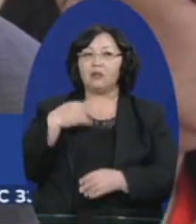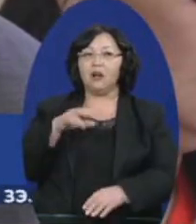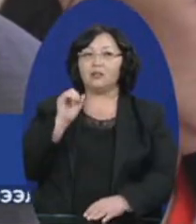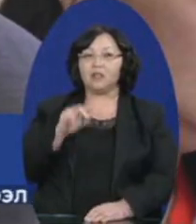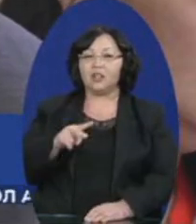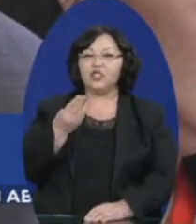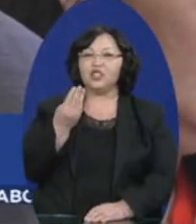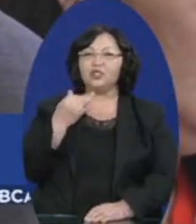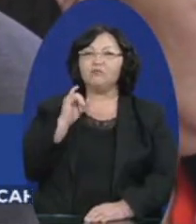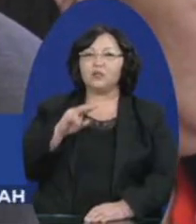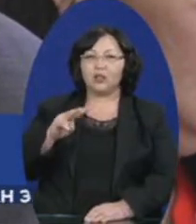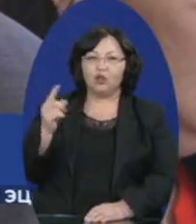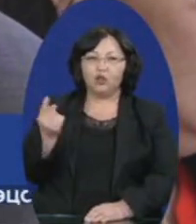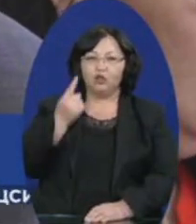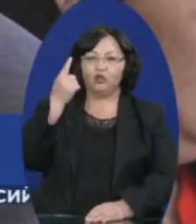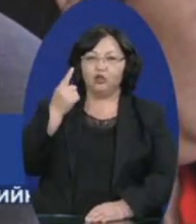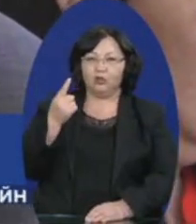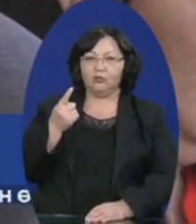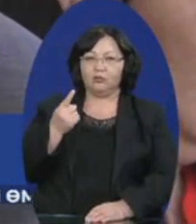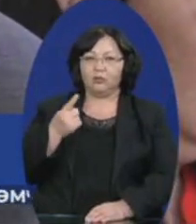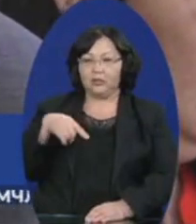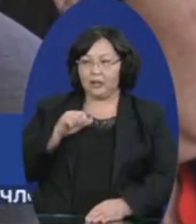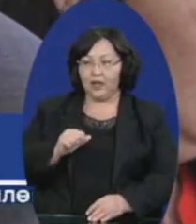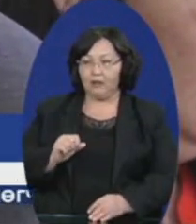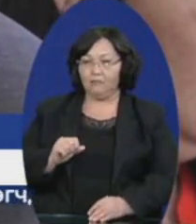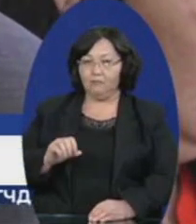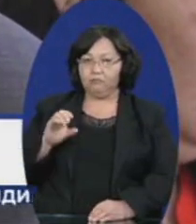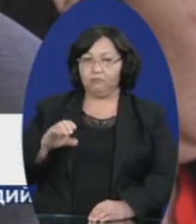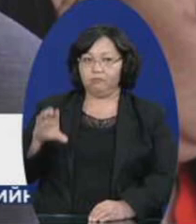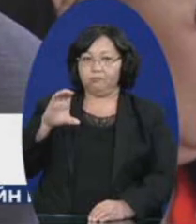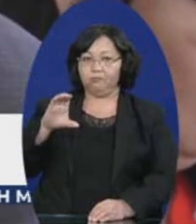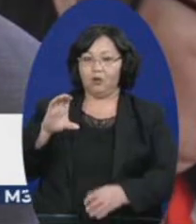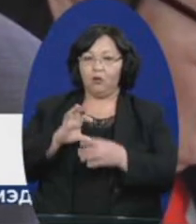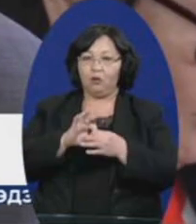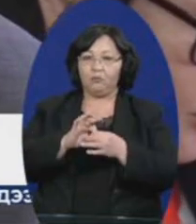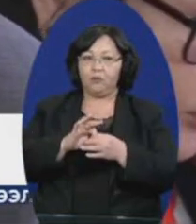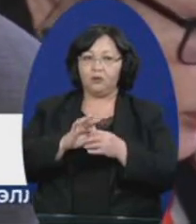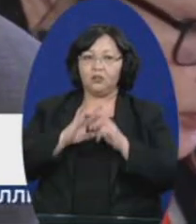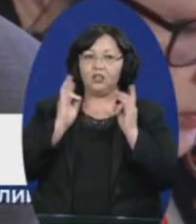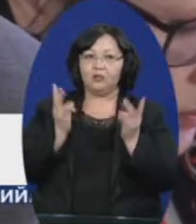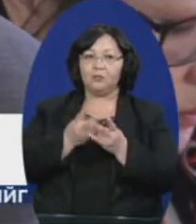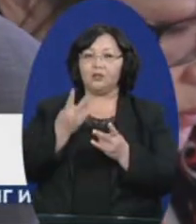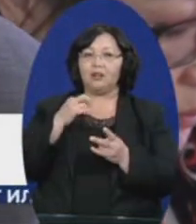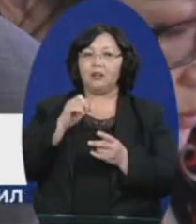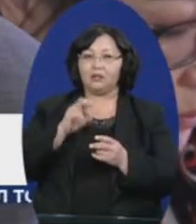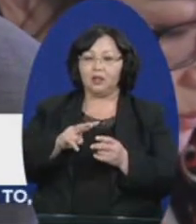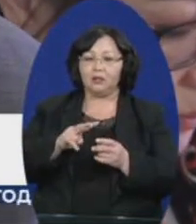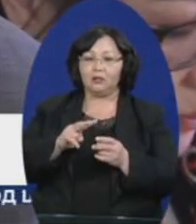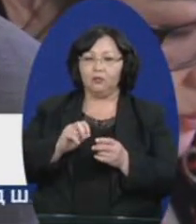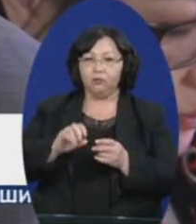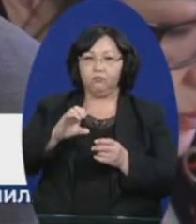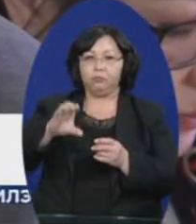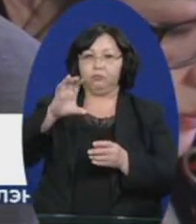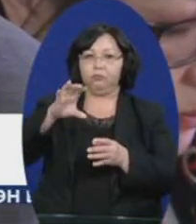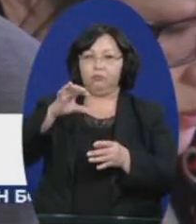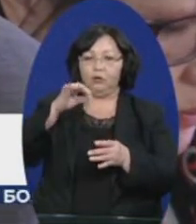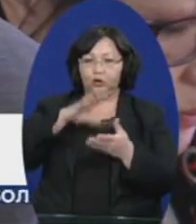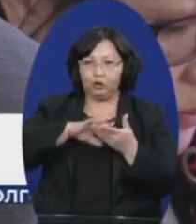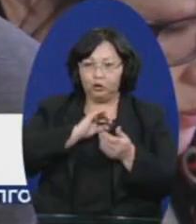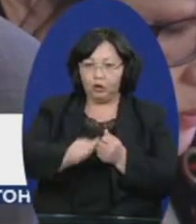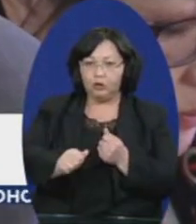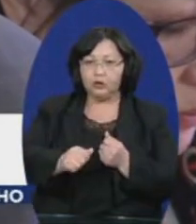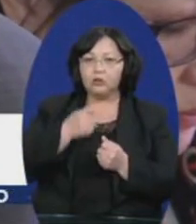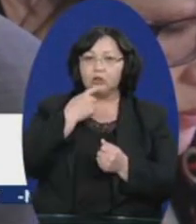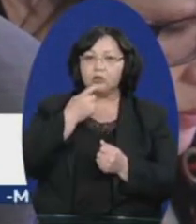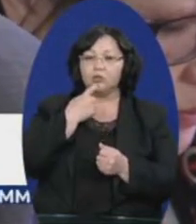гэдэг. Хүнийхээ цалин нэмэхдэр залгаад одоо тэр байтугай илүү дахиад нугасан зардал одоо нийгмийн дадхлын